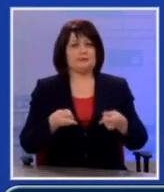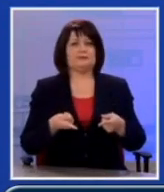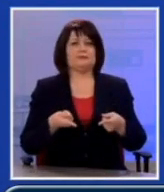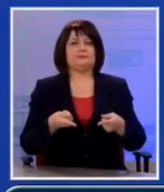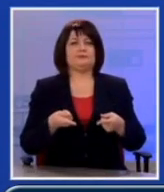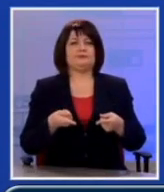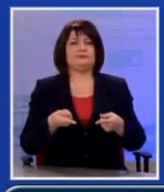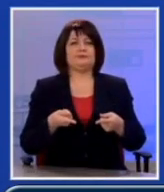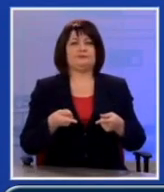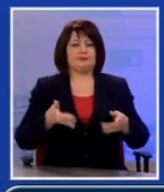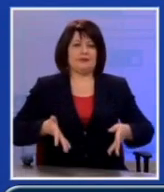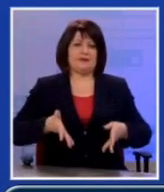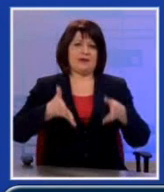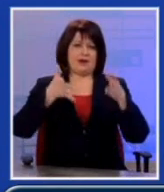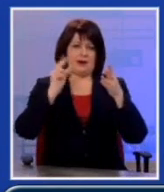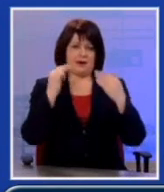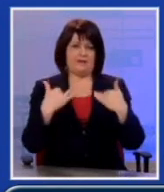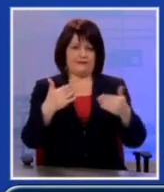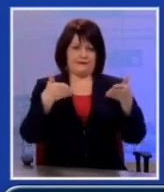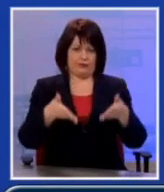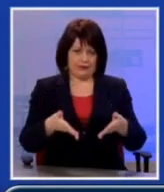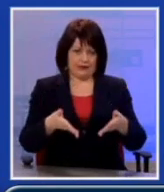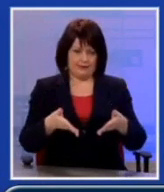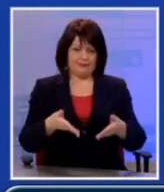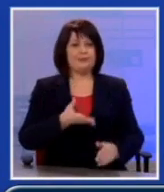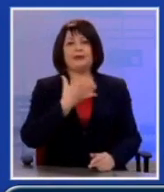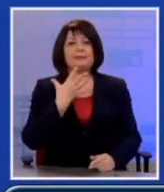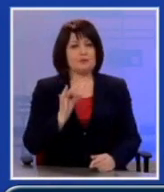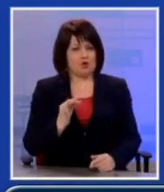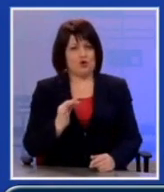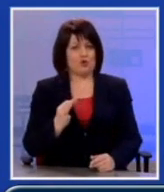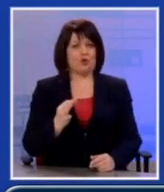το κυρίως κτίριο του Κοινοβουλίου, διότι είναι